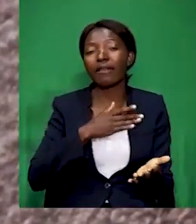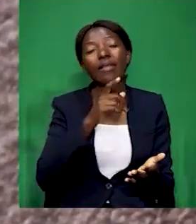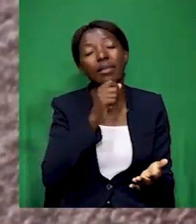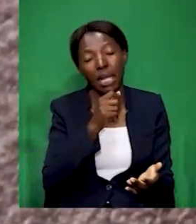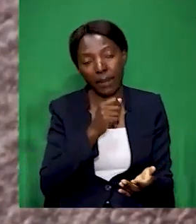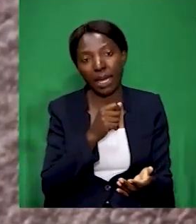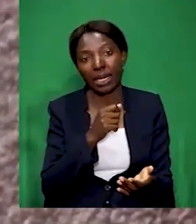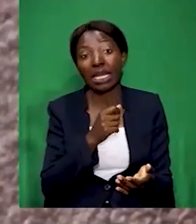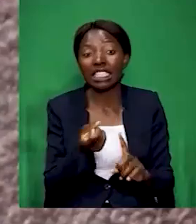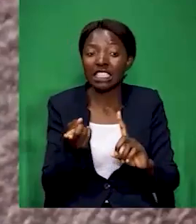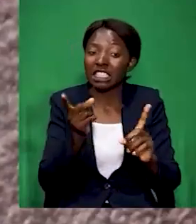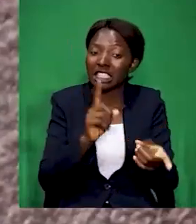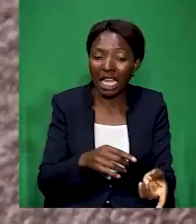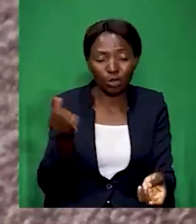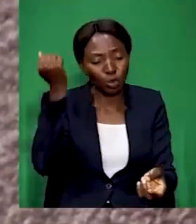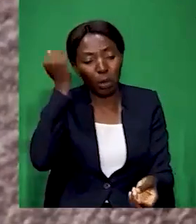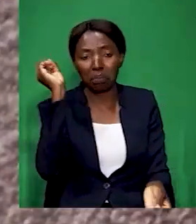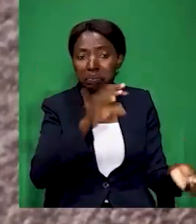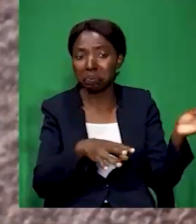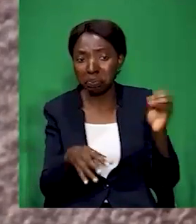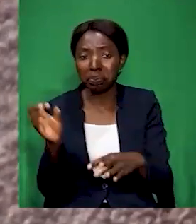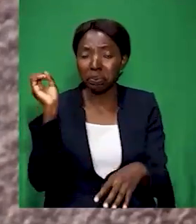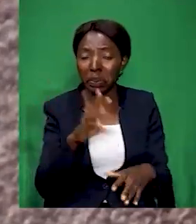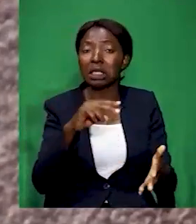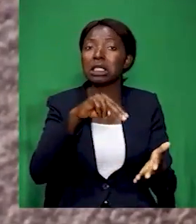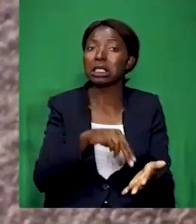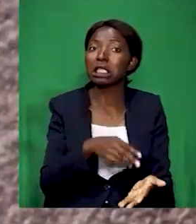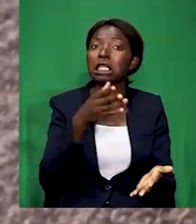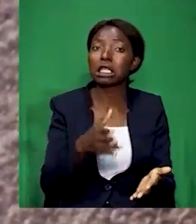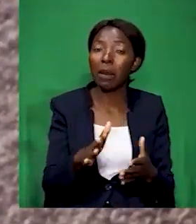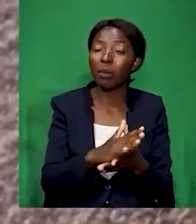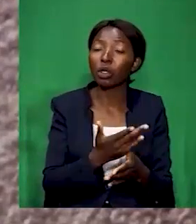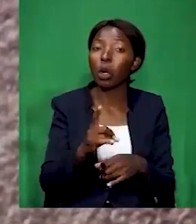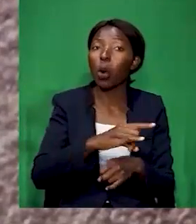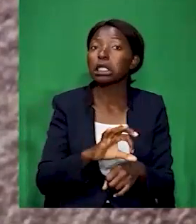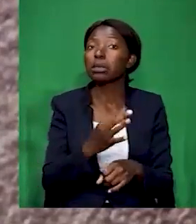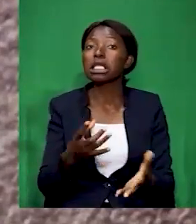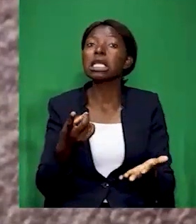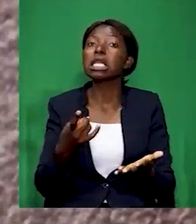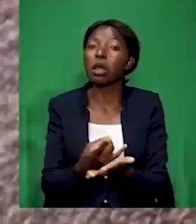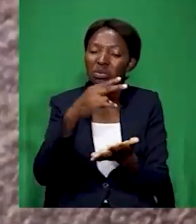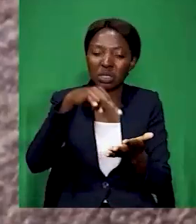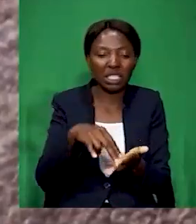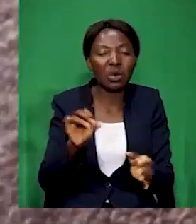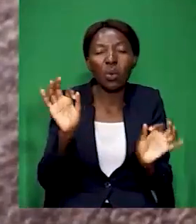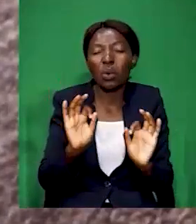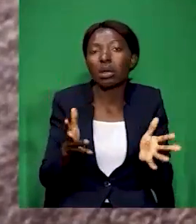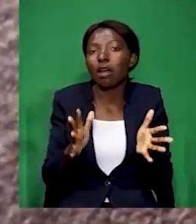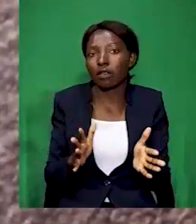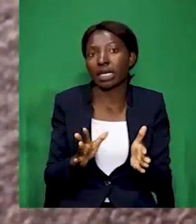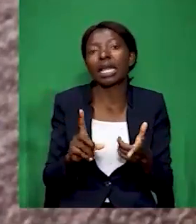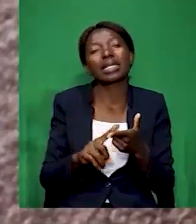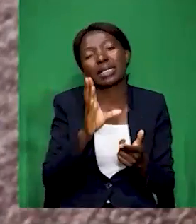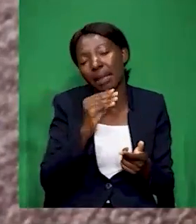mukomana anosvika pakufa akamira saka mweya wamwari wakamubatsira kumira asingatyi akati kana